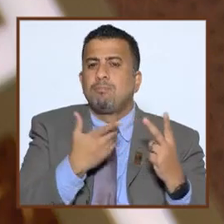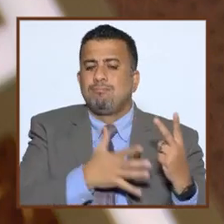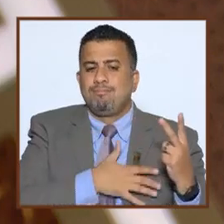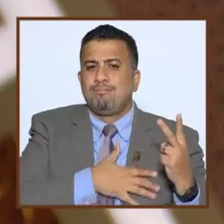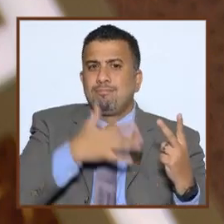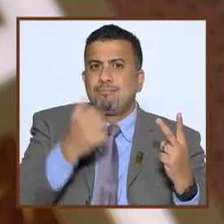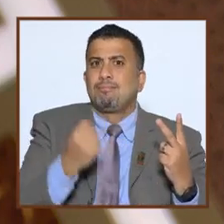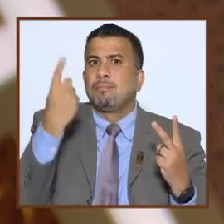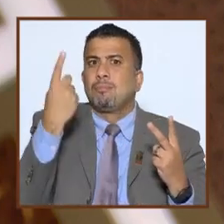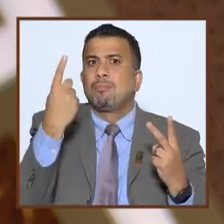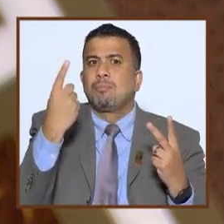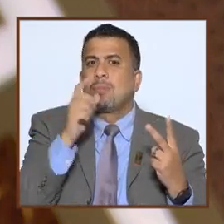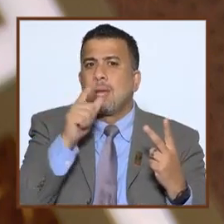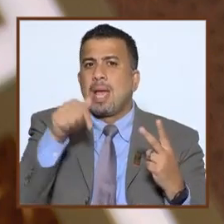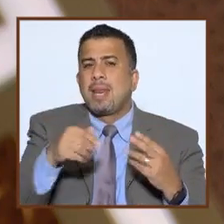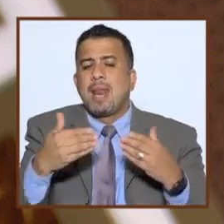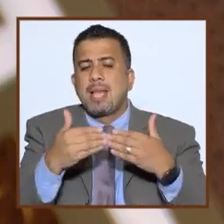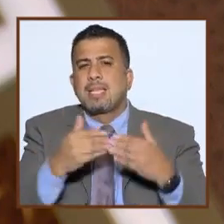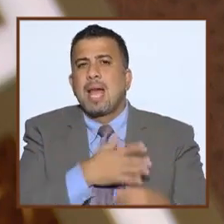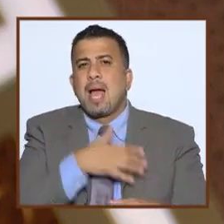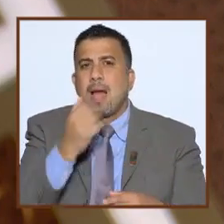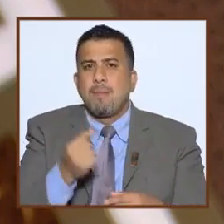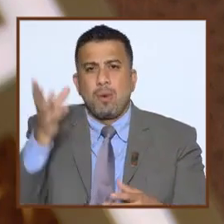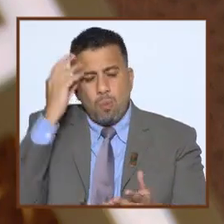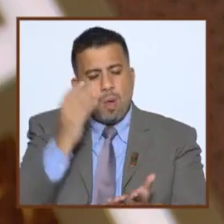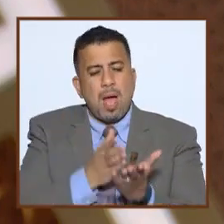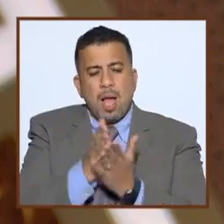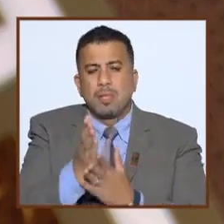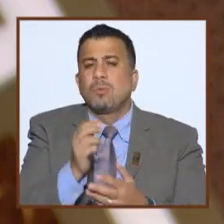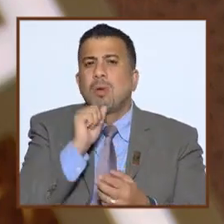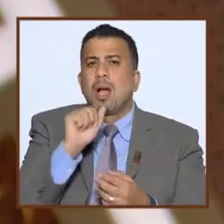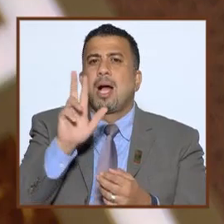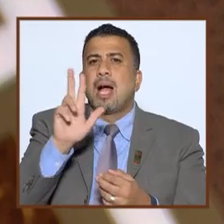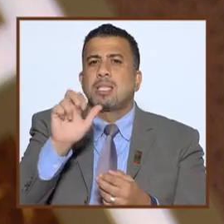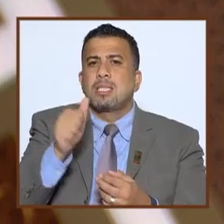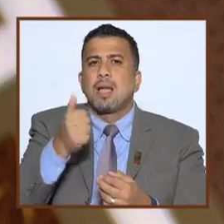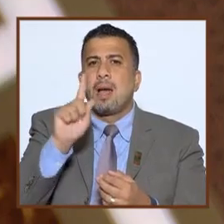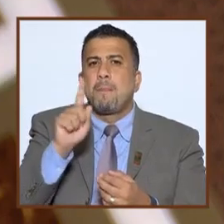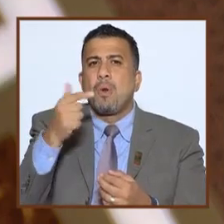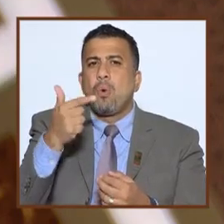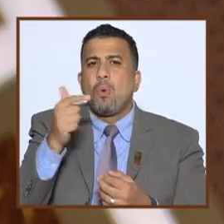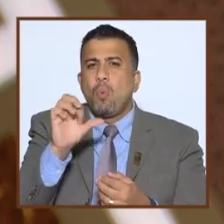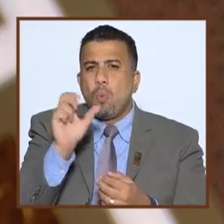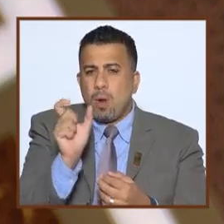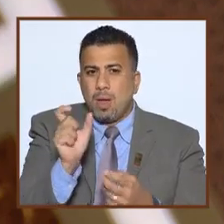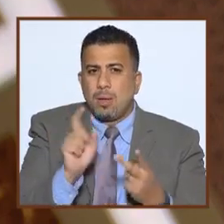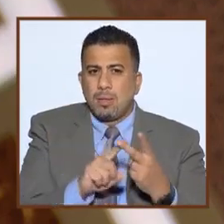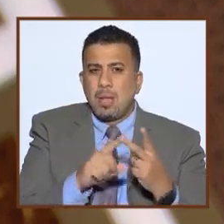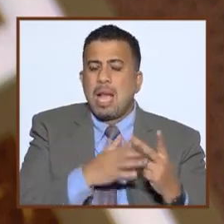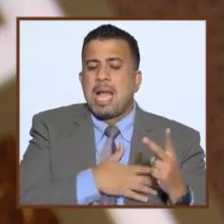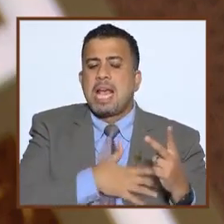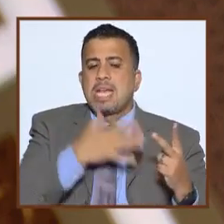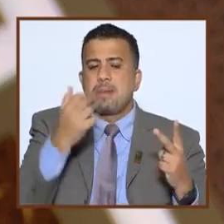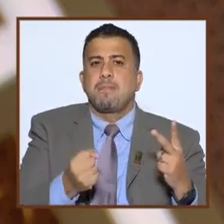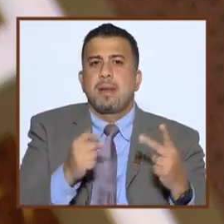ذكرهم الله عز وجل ان الذين امنوا والذين هادوا الى اخوه الصابئون هؤلاء اهل توحيد وايمان هؤلاء